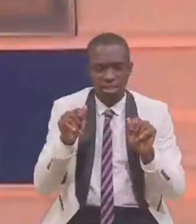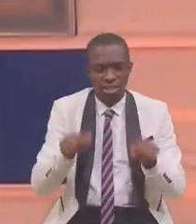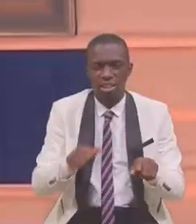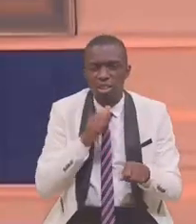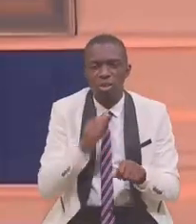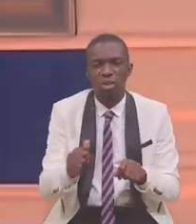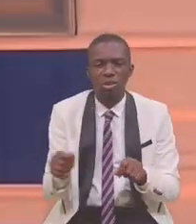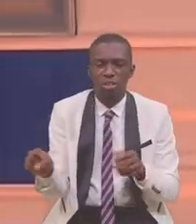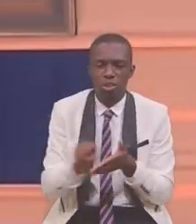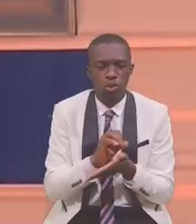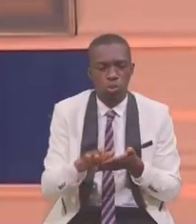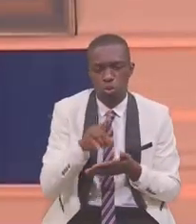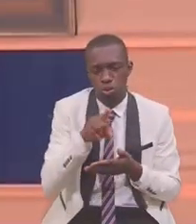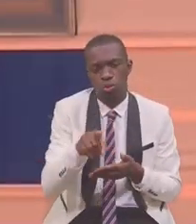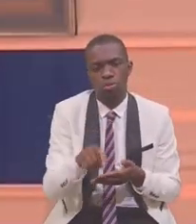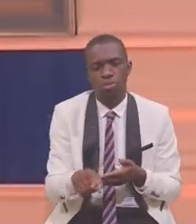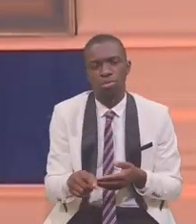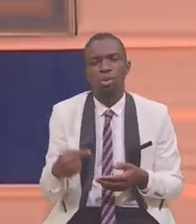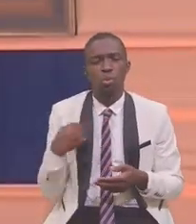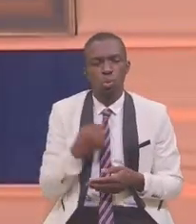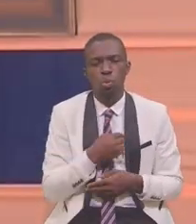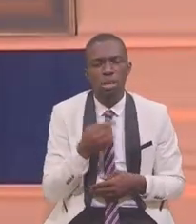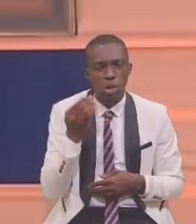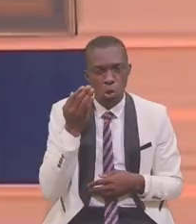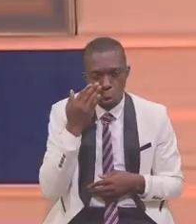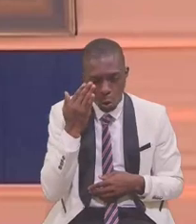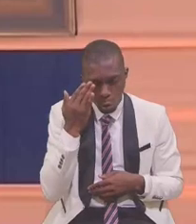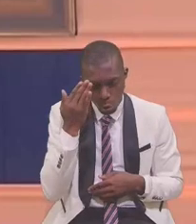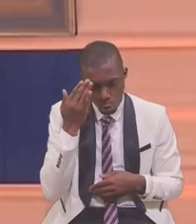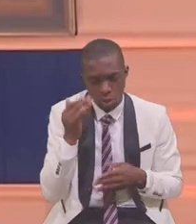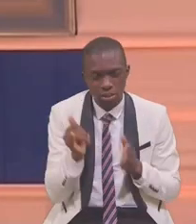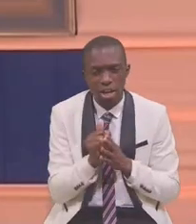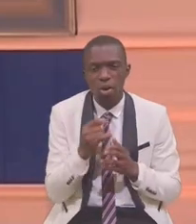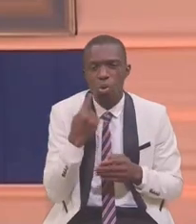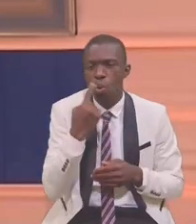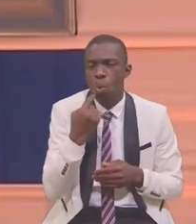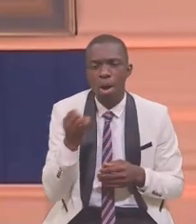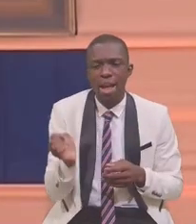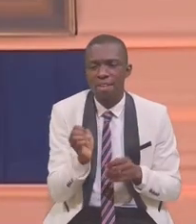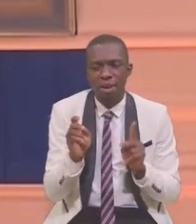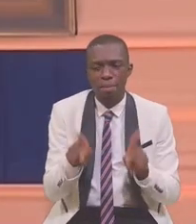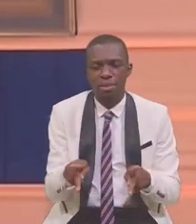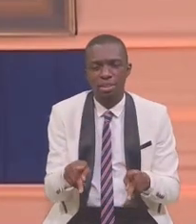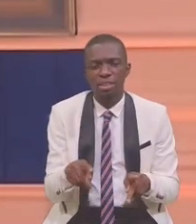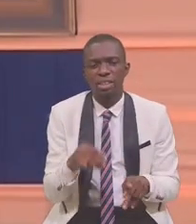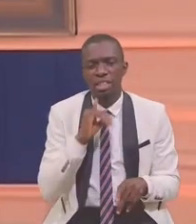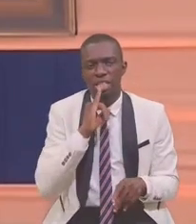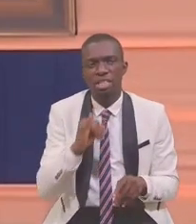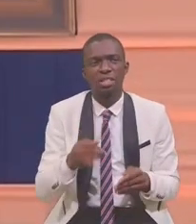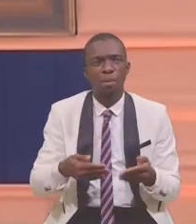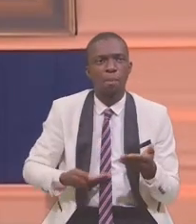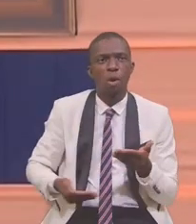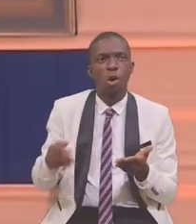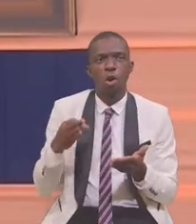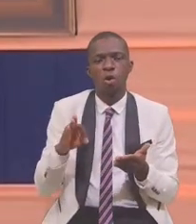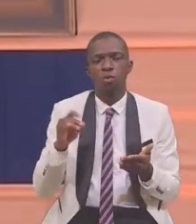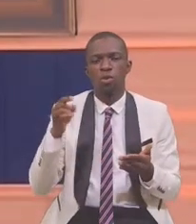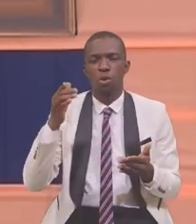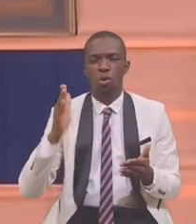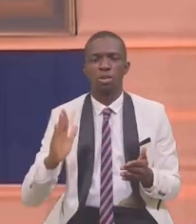savons que quiconque est né de Dieu ne pêche point. Mais celui qui est né de Dieu se garde lui-même et